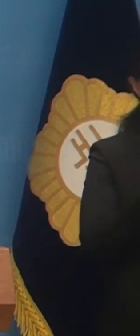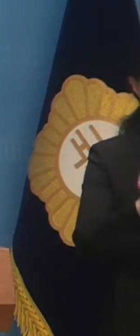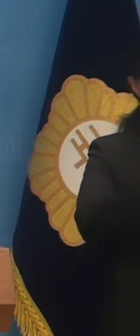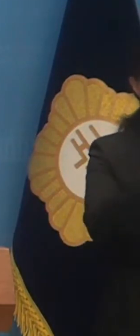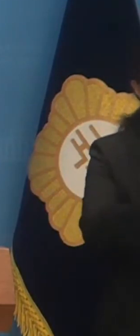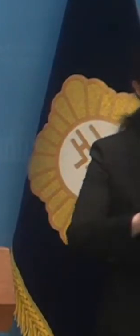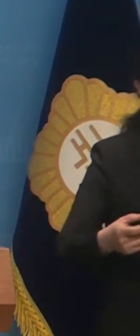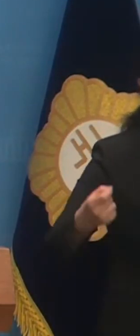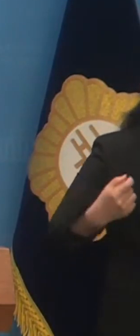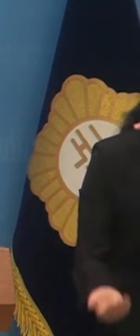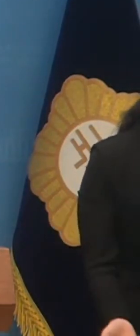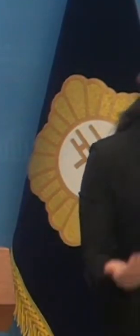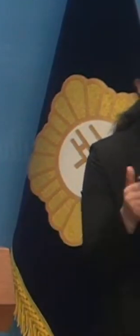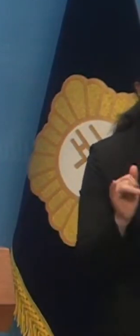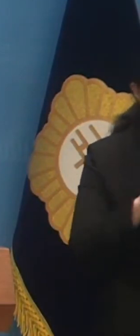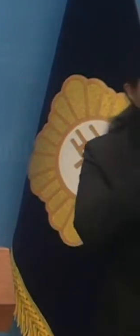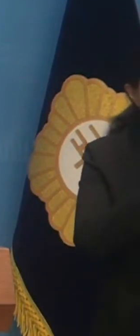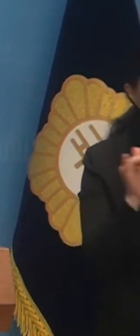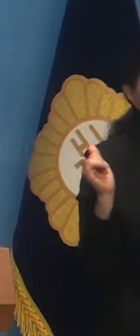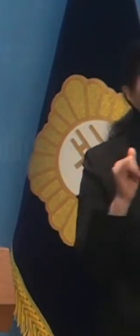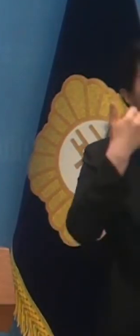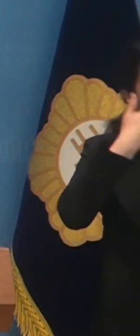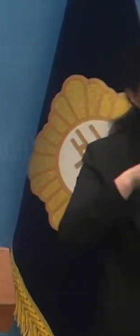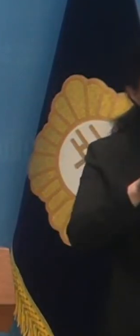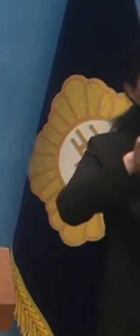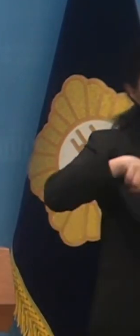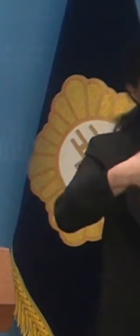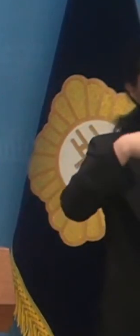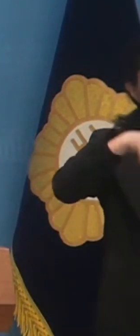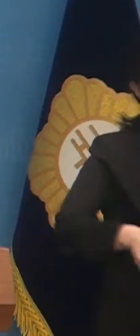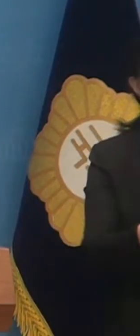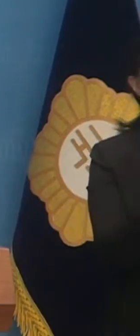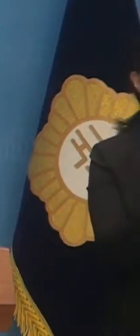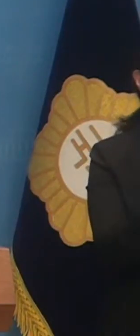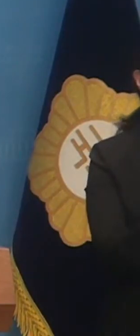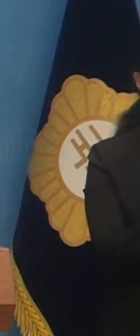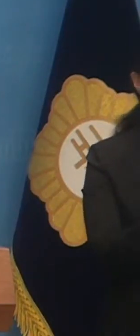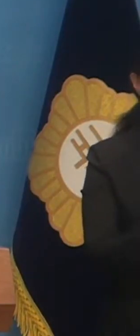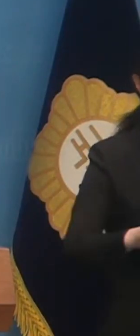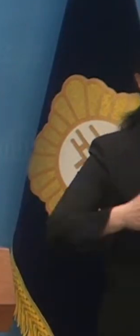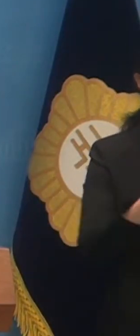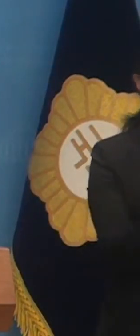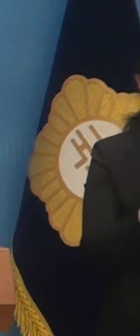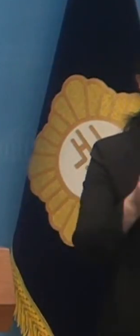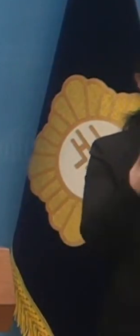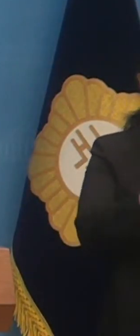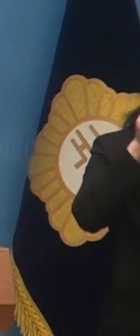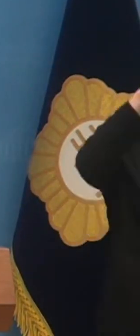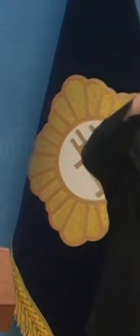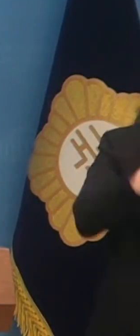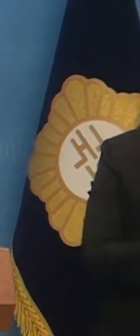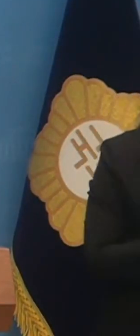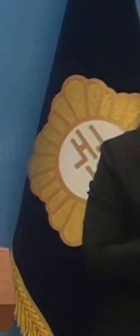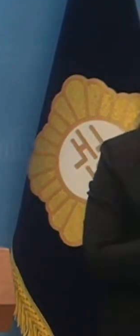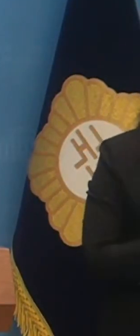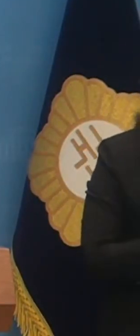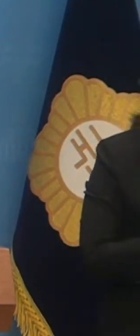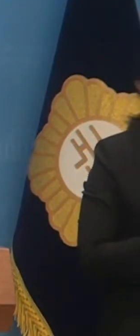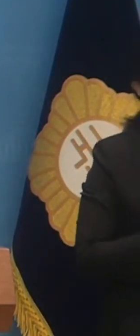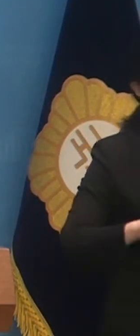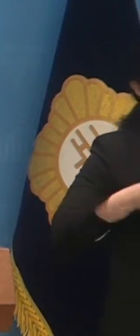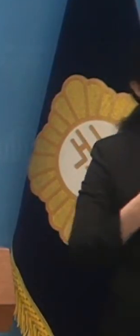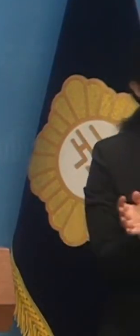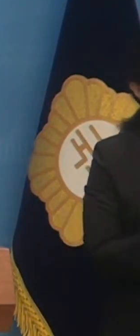더욱이 극우 세력의 대변자를 자처해온 김문수 전 후보가 당권 도전에 나서겠다니